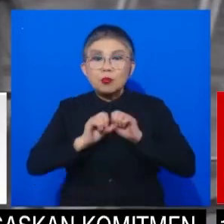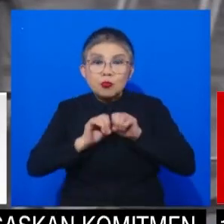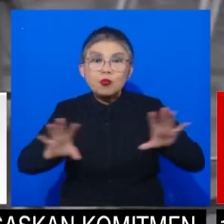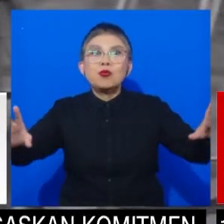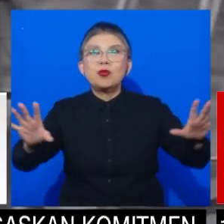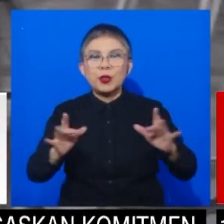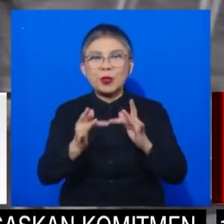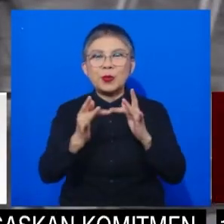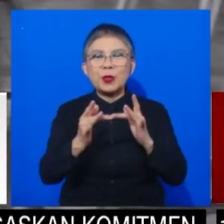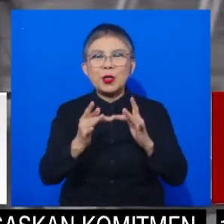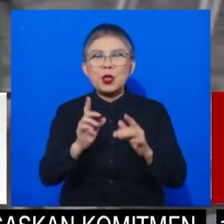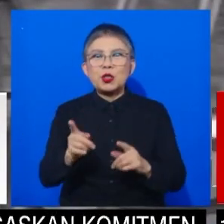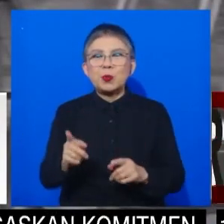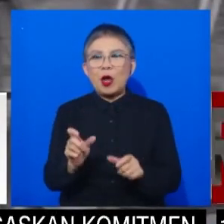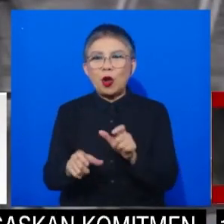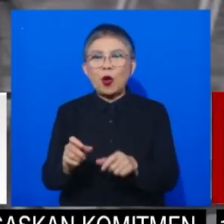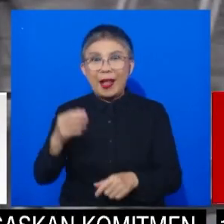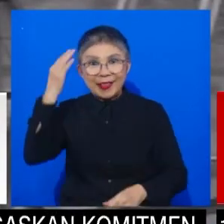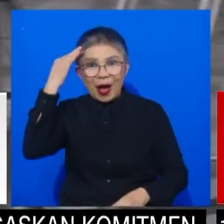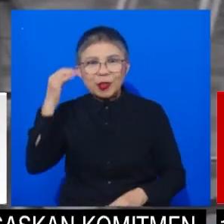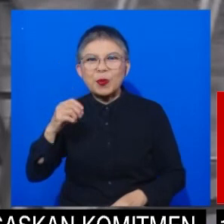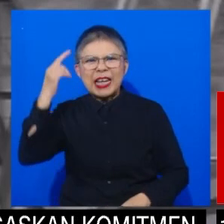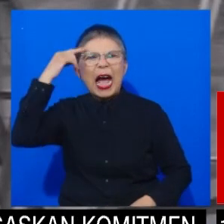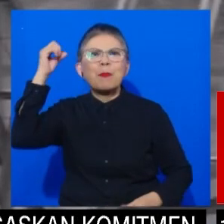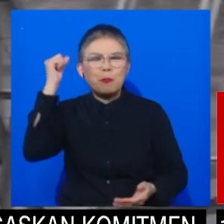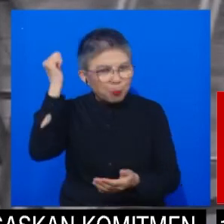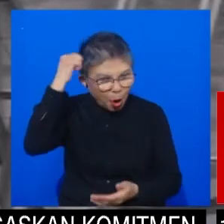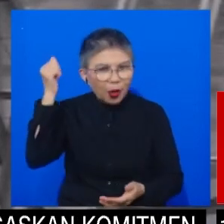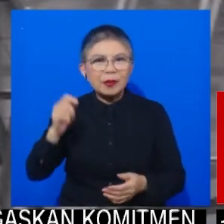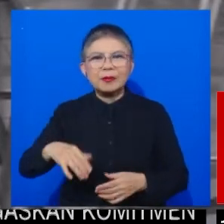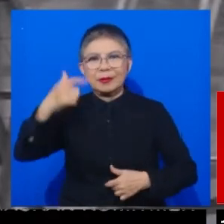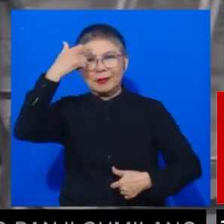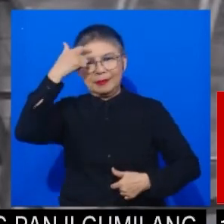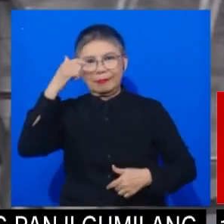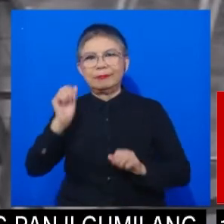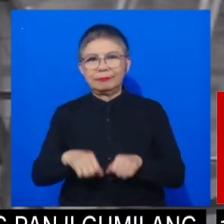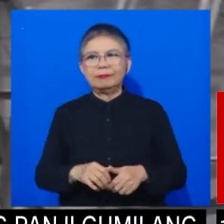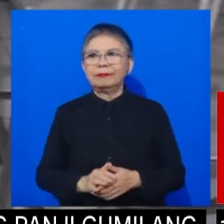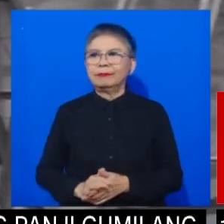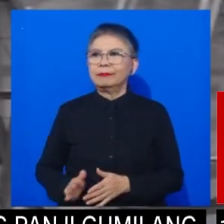media sosial untuk memberikan efek jera. Tim Liputan CNN Indonesia.